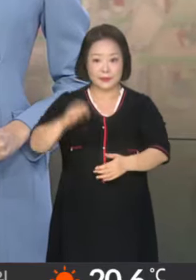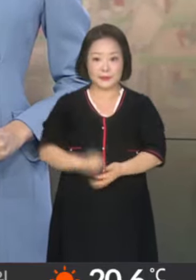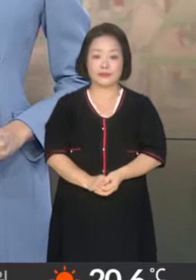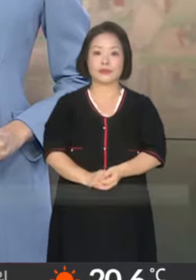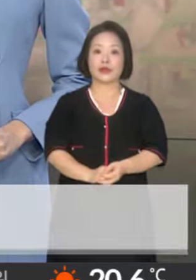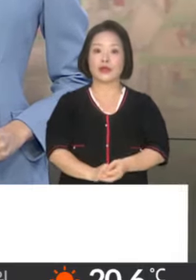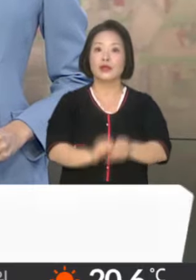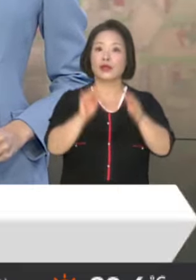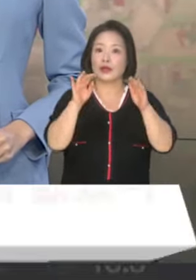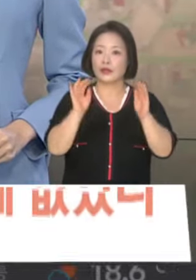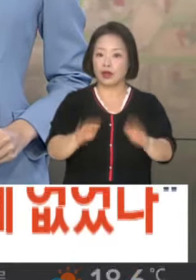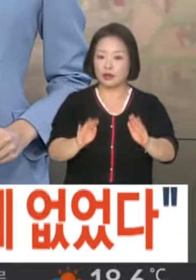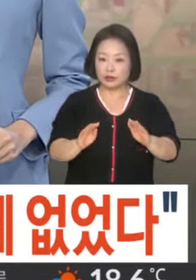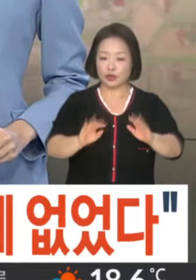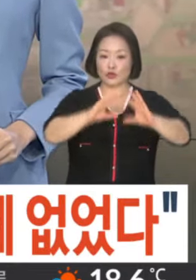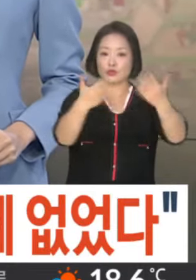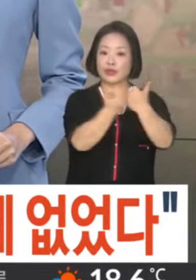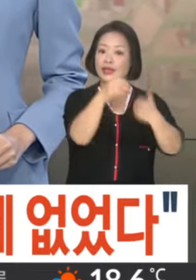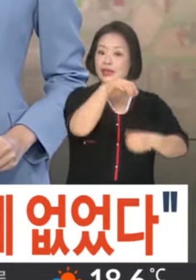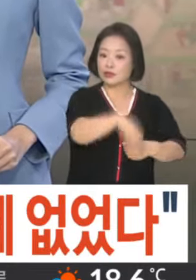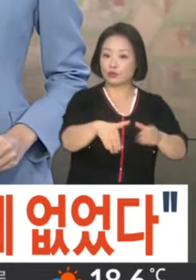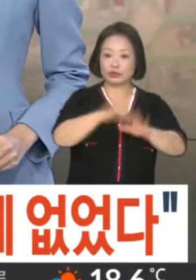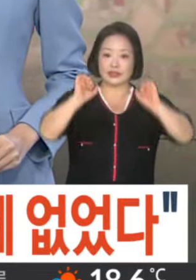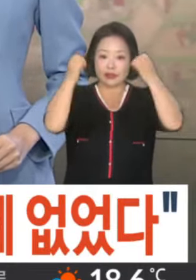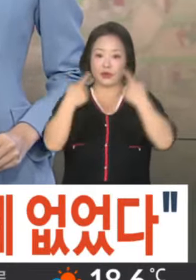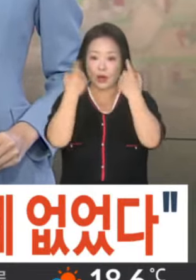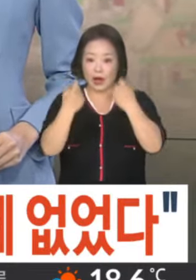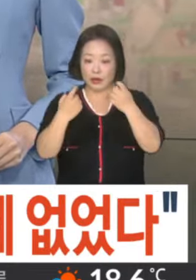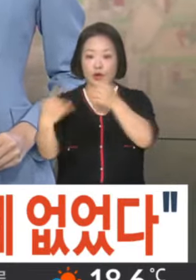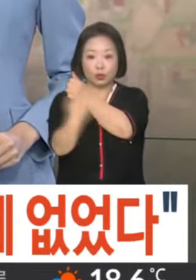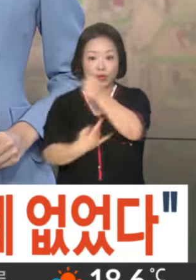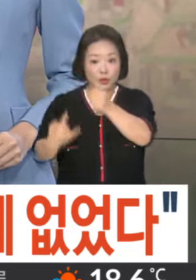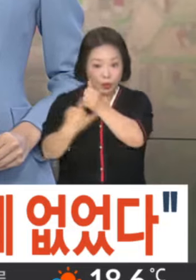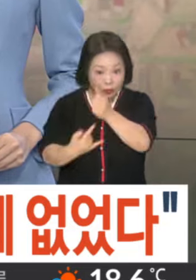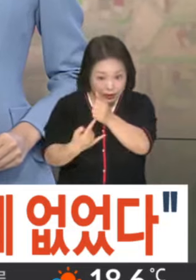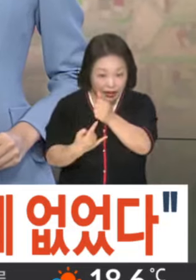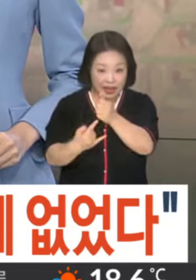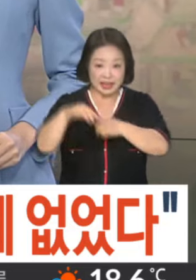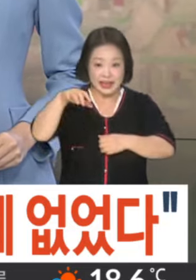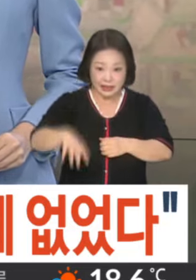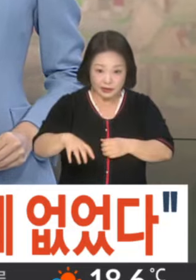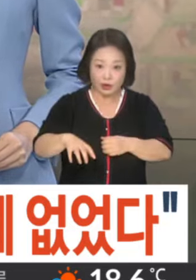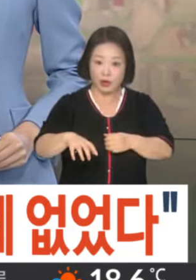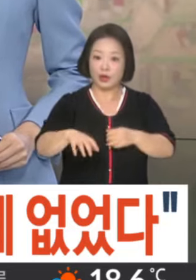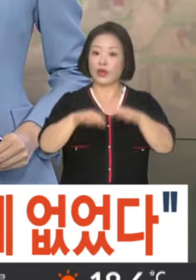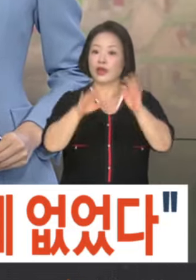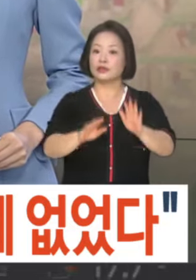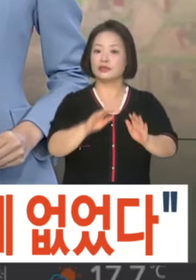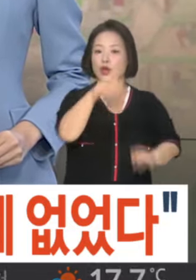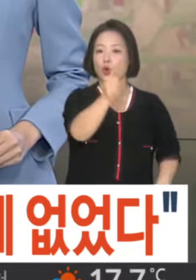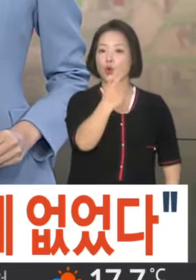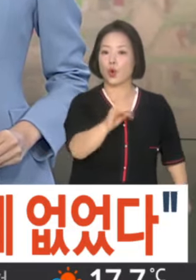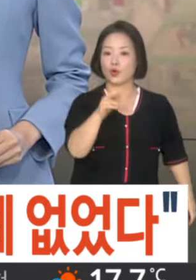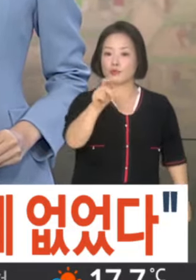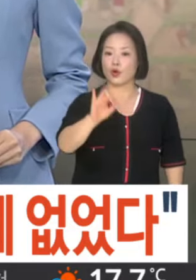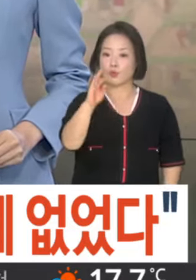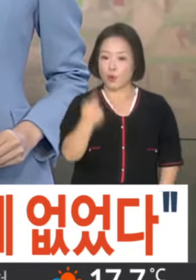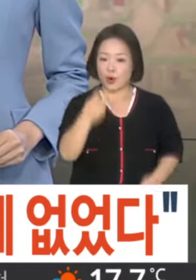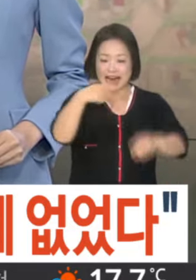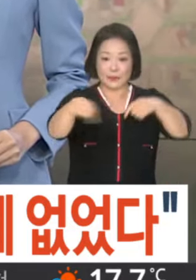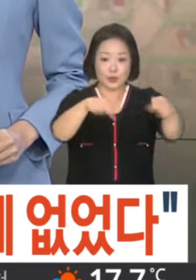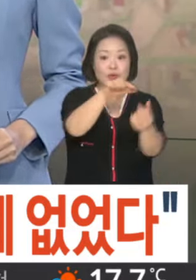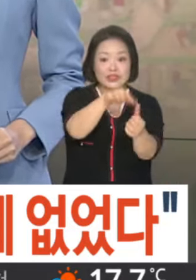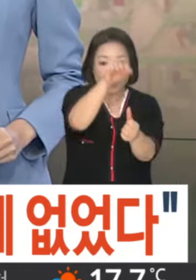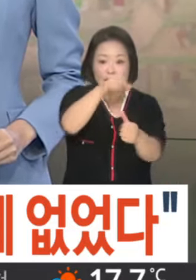국회 문체위가 대한축구협회 등을 대상으로 현안 질의를 했습니다. 특히 홍명보 축구대표팀 감독 선임 과정을